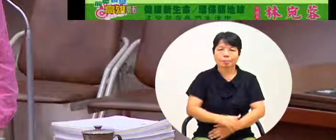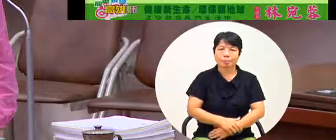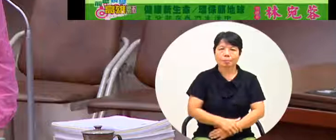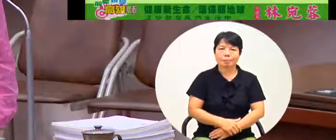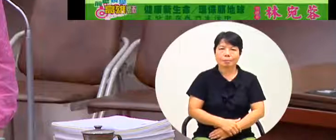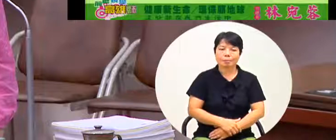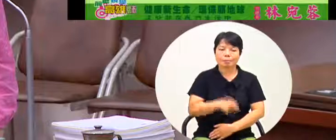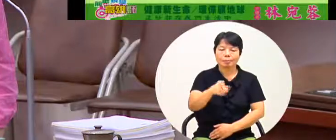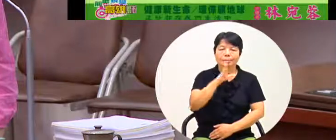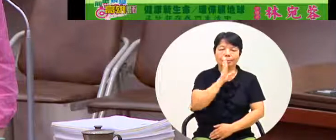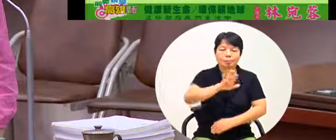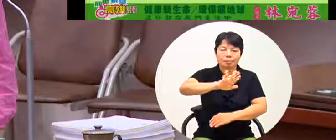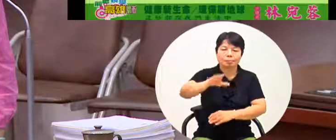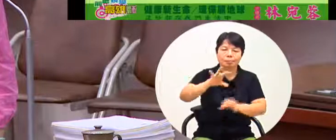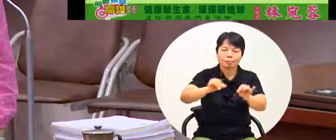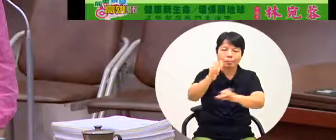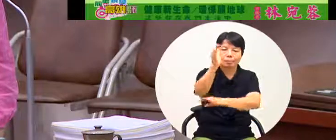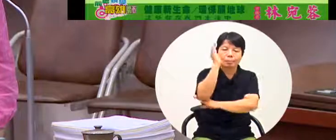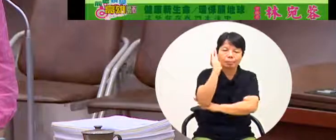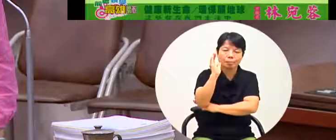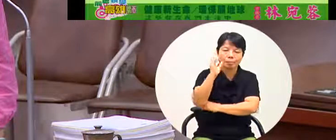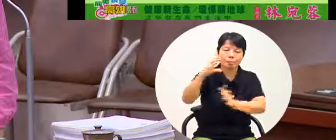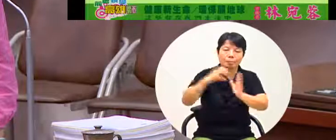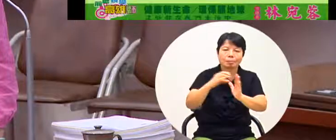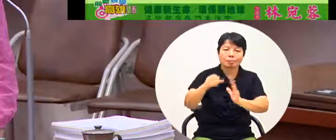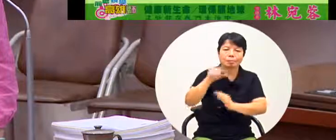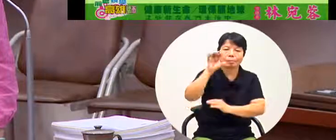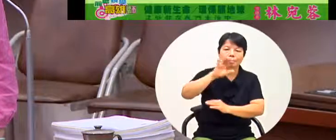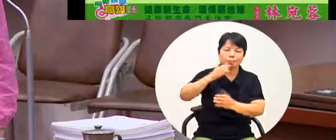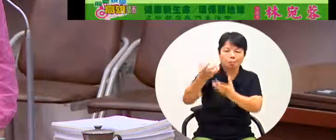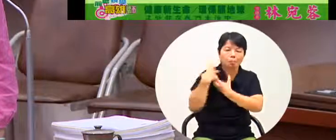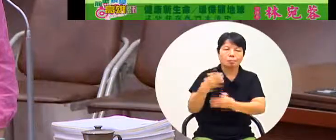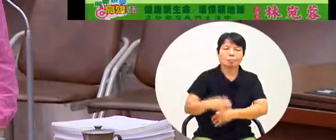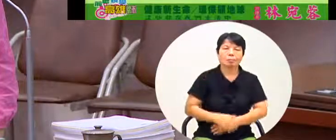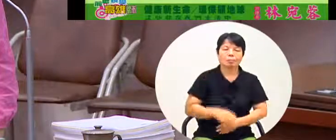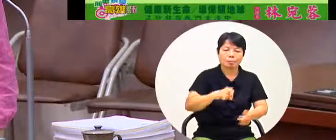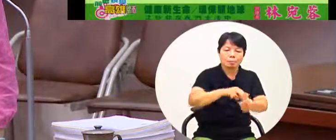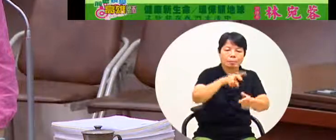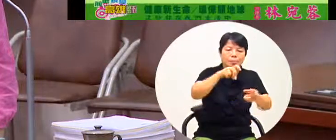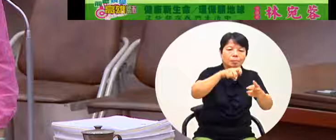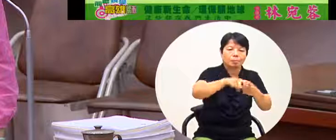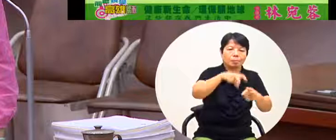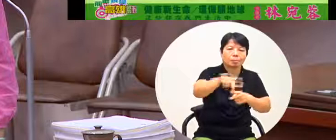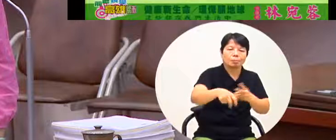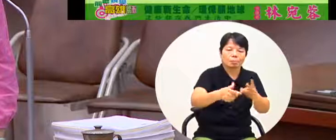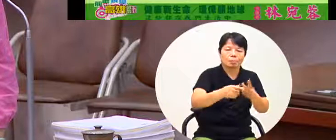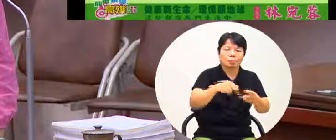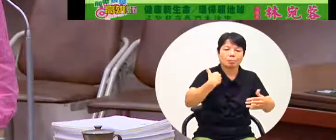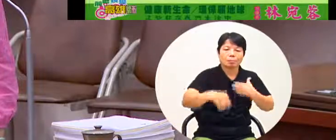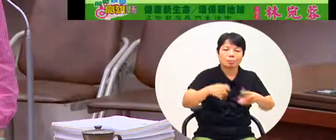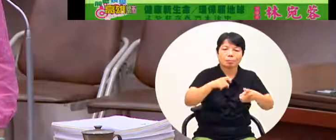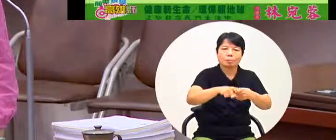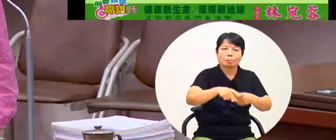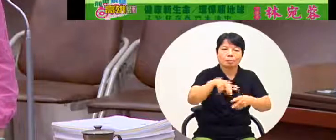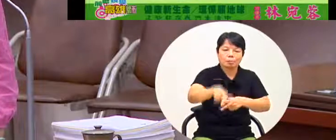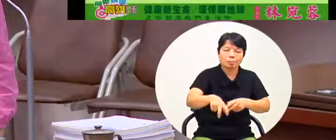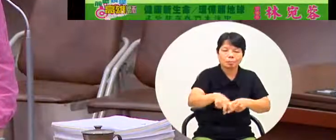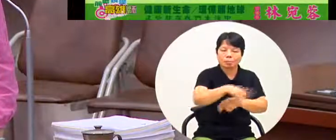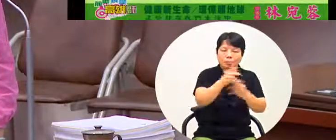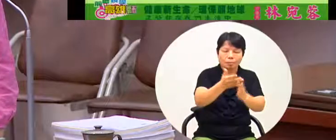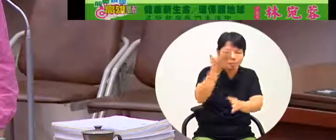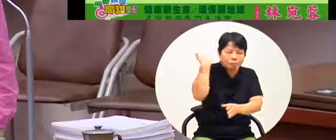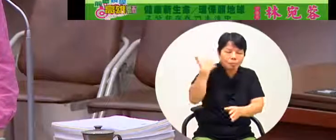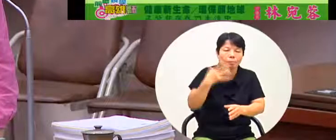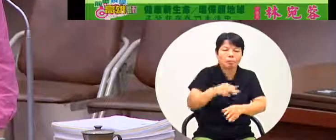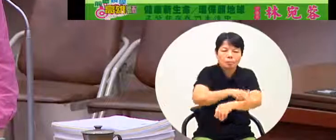逃不了啊。阳工处、新工处，这是前当时的规划好啊，伊讲两边就推来